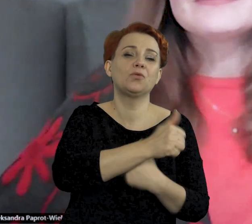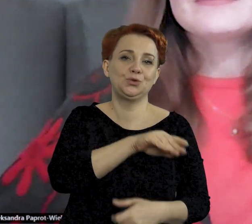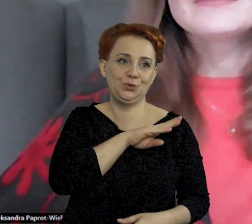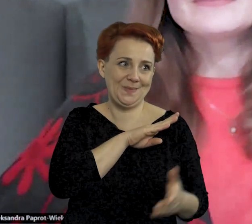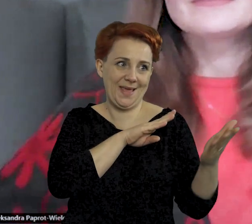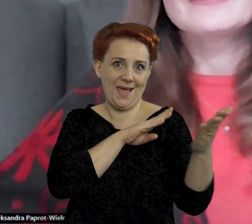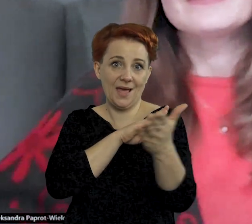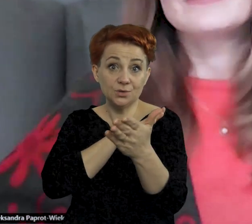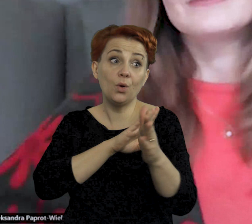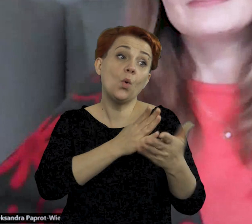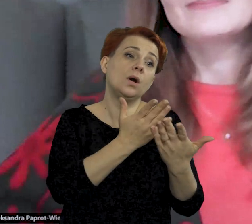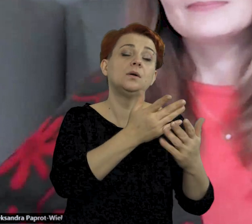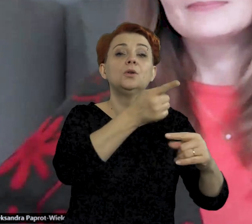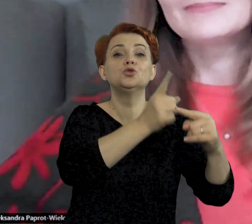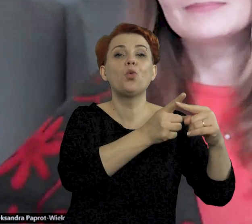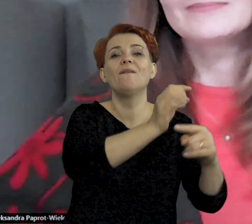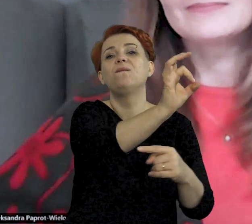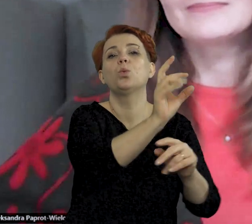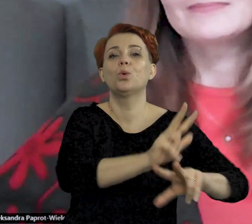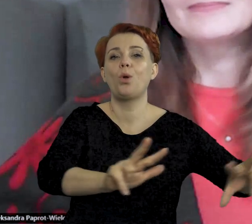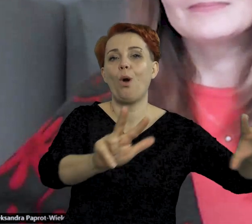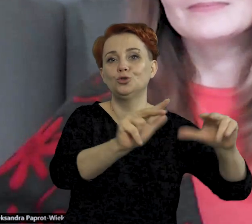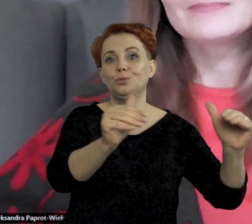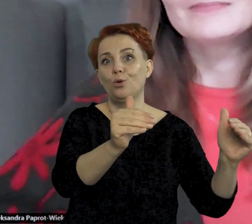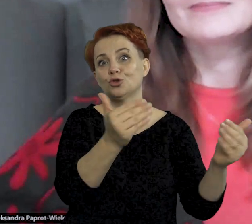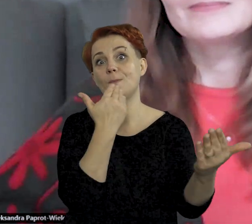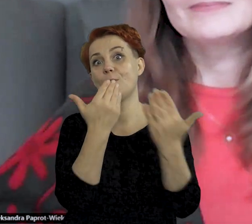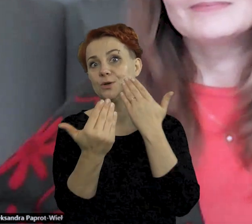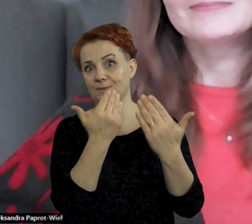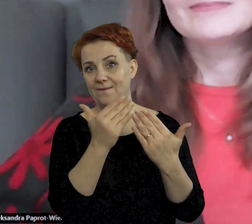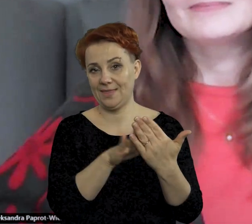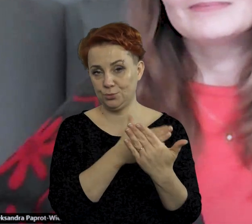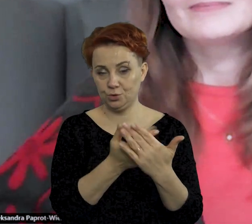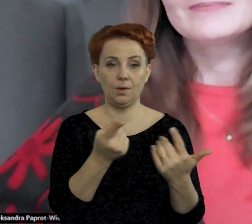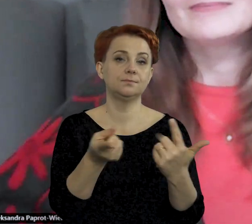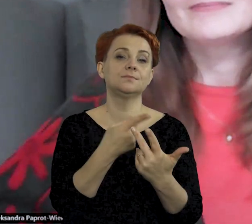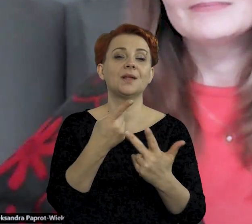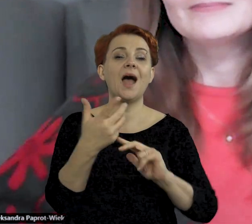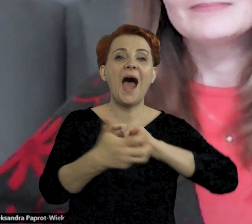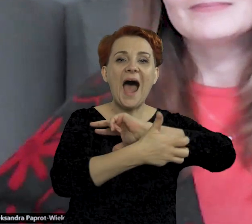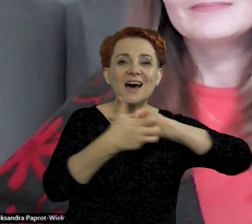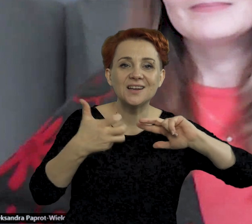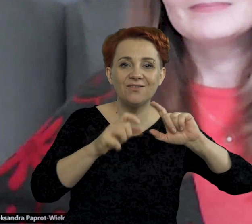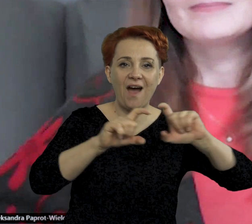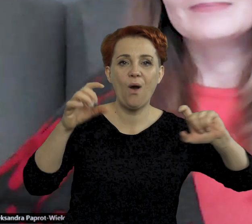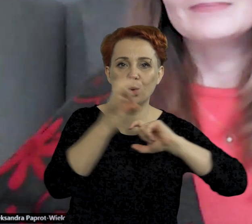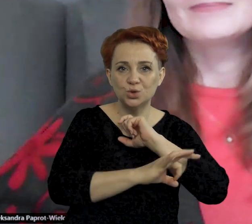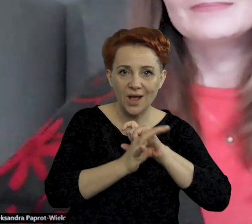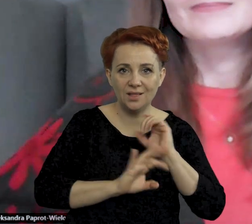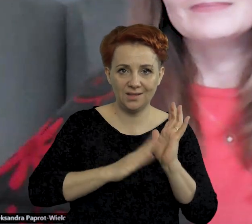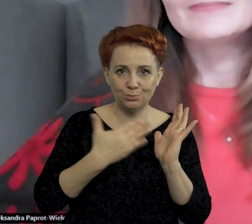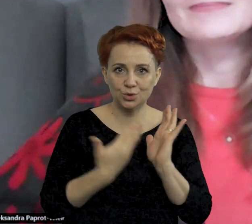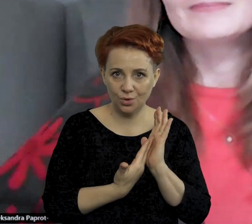nam członkowie rodzin, a to jest taki jeden pierwszy krok. Pozostają nam archiwa uczelni, które świadczą o